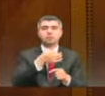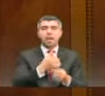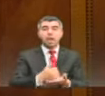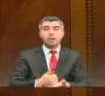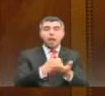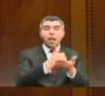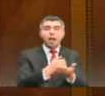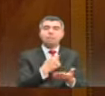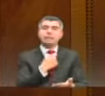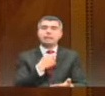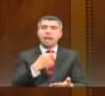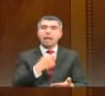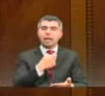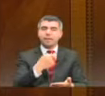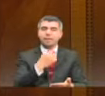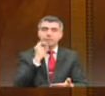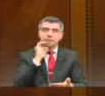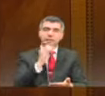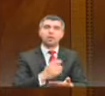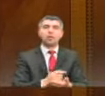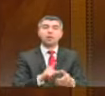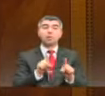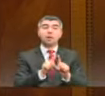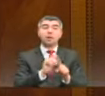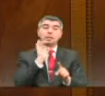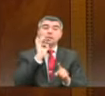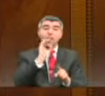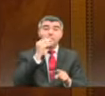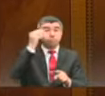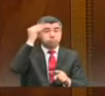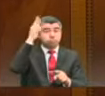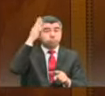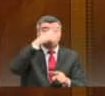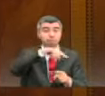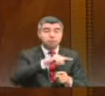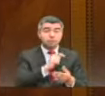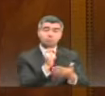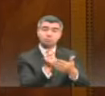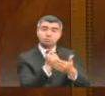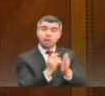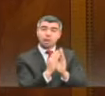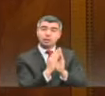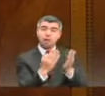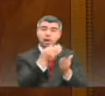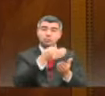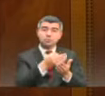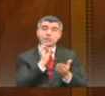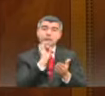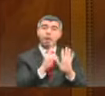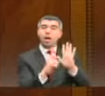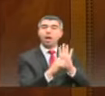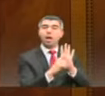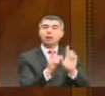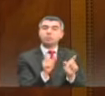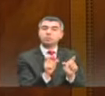للصحافة، تقوية آليات حماية الملكية الفردية وحقوق المؤلفين والحقوق المجاورة، تعزيز مكانة